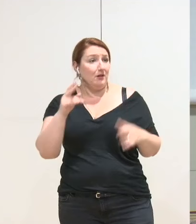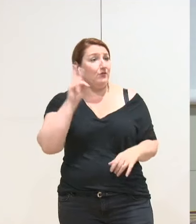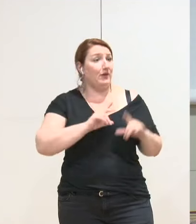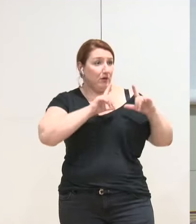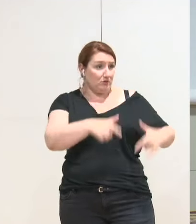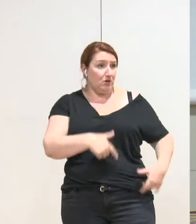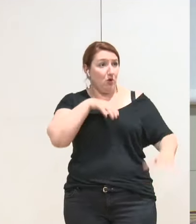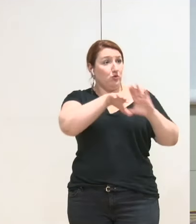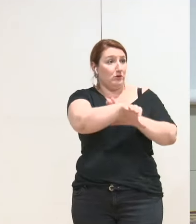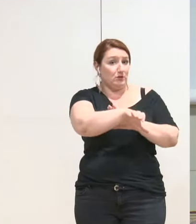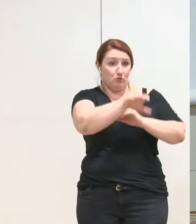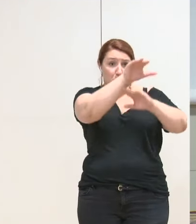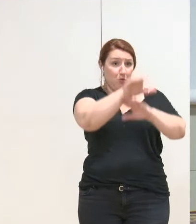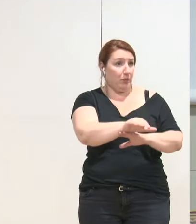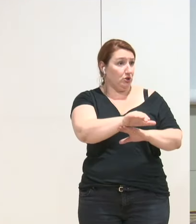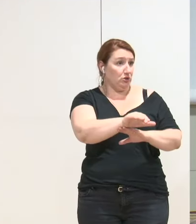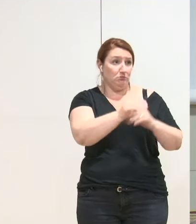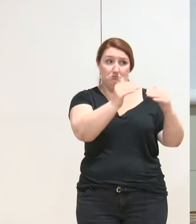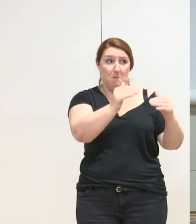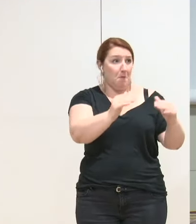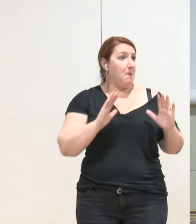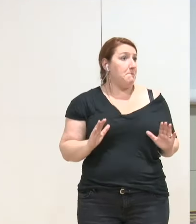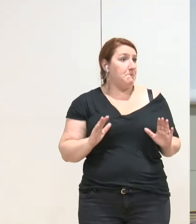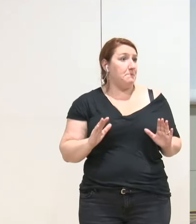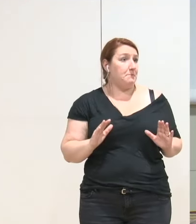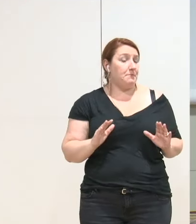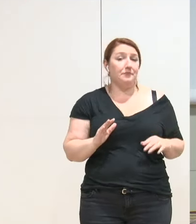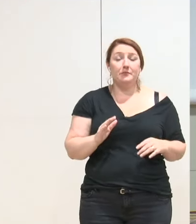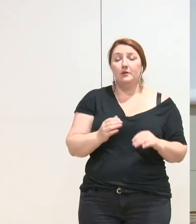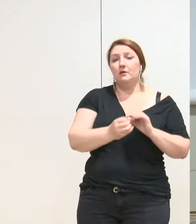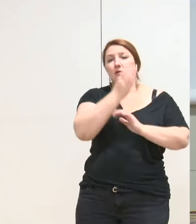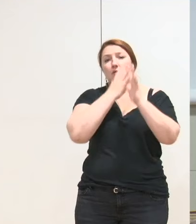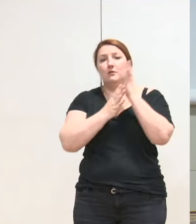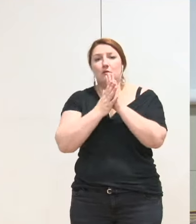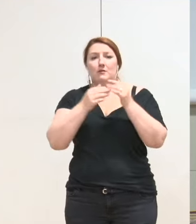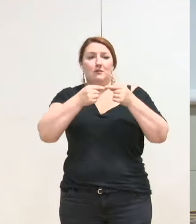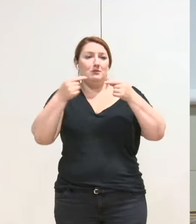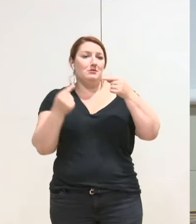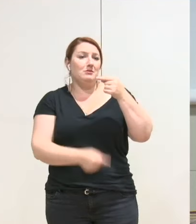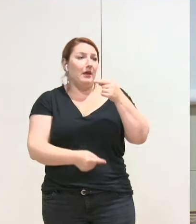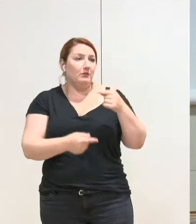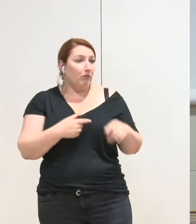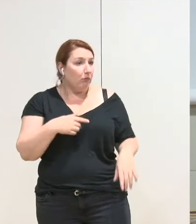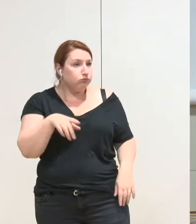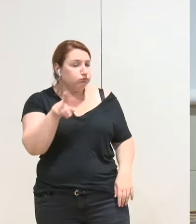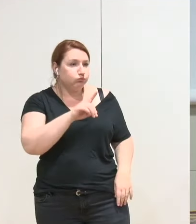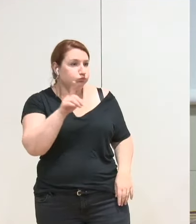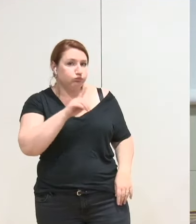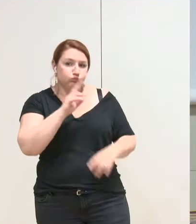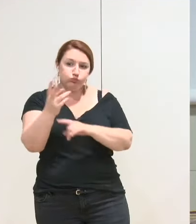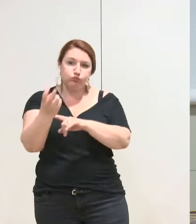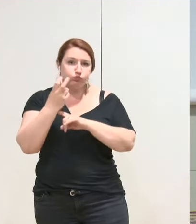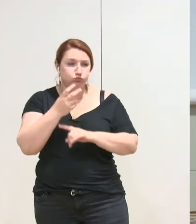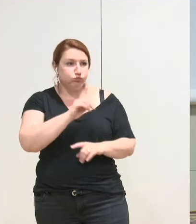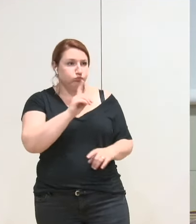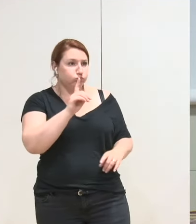été sanctuarisées vous nous avez parlé de dettes contracté ob BS qui absolument pas justifié et